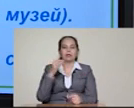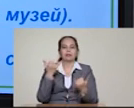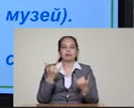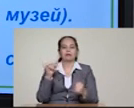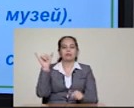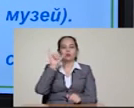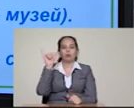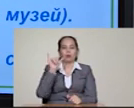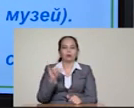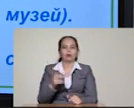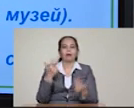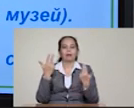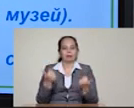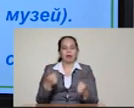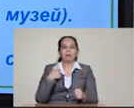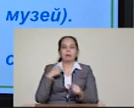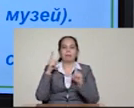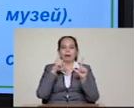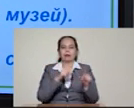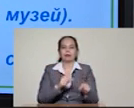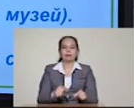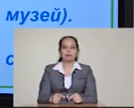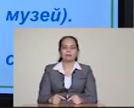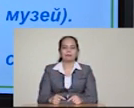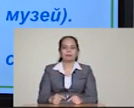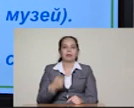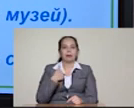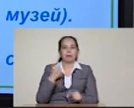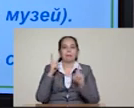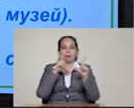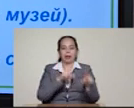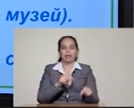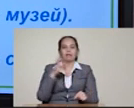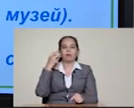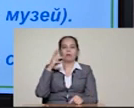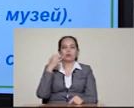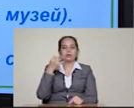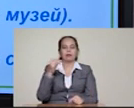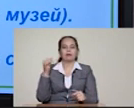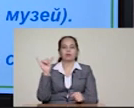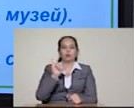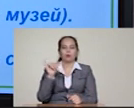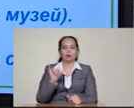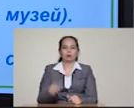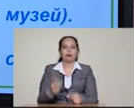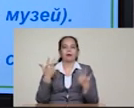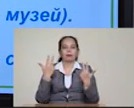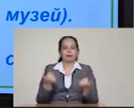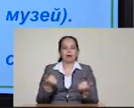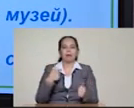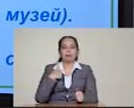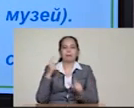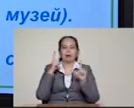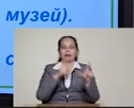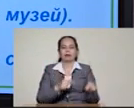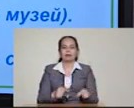субботу? Да, мы. Мы поедем в музей в субботу? Да,